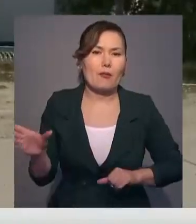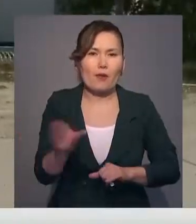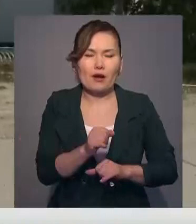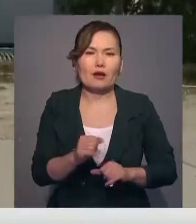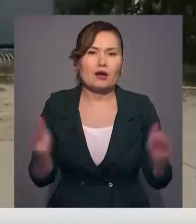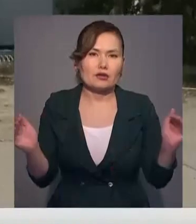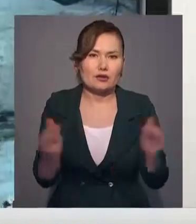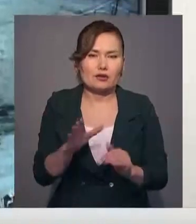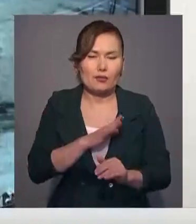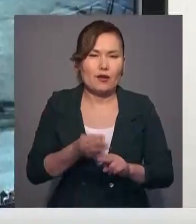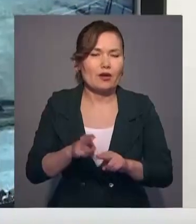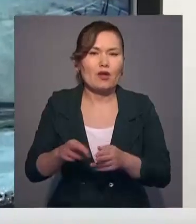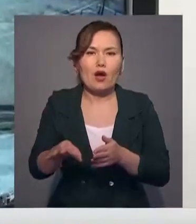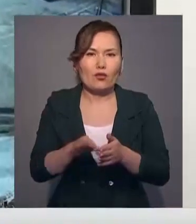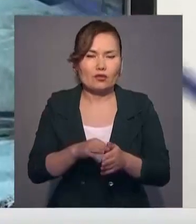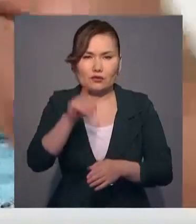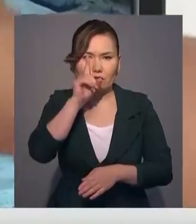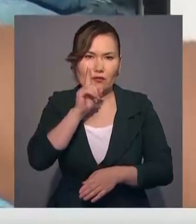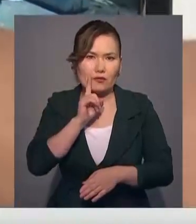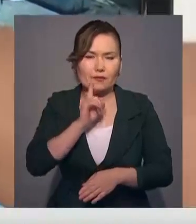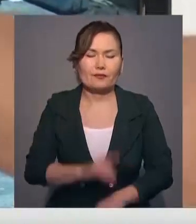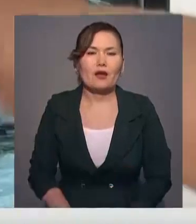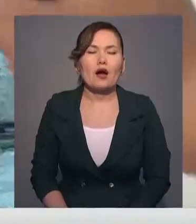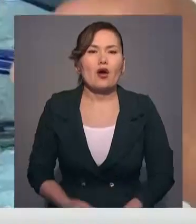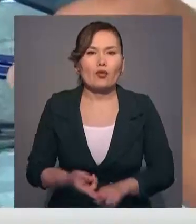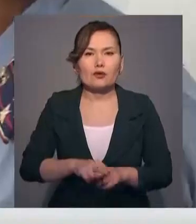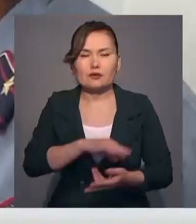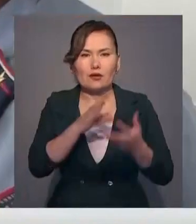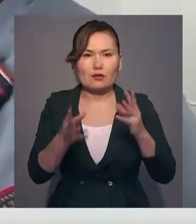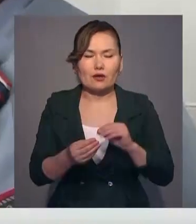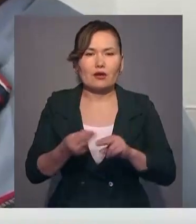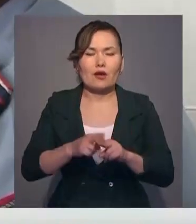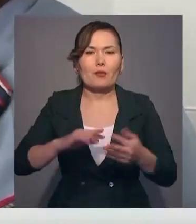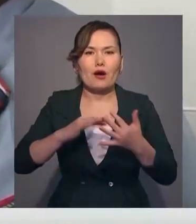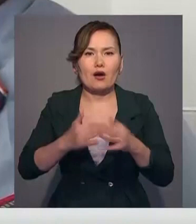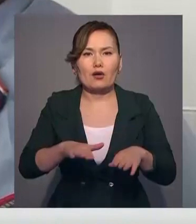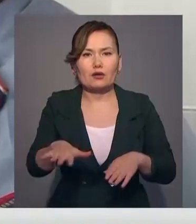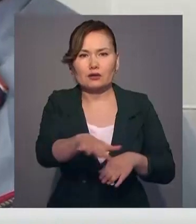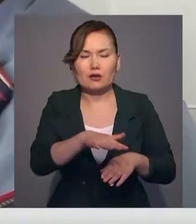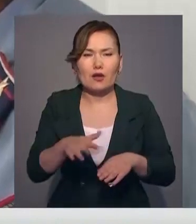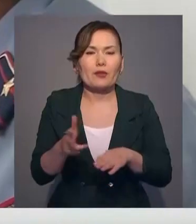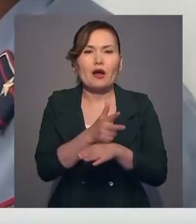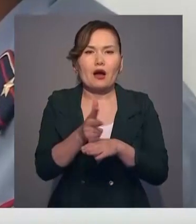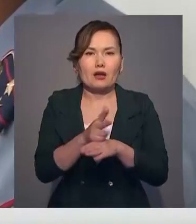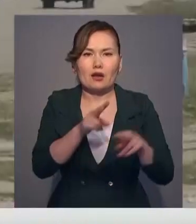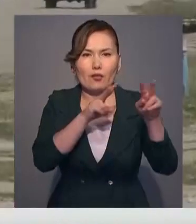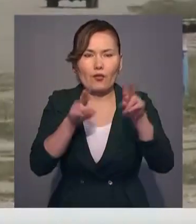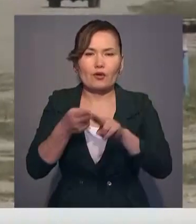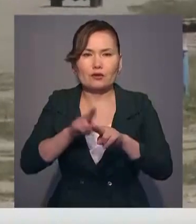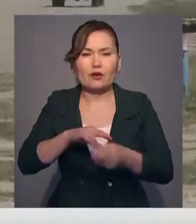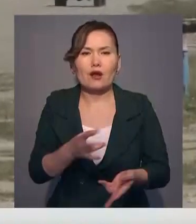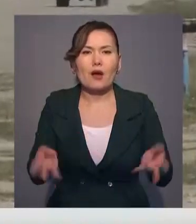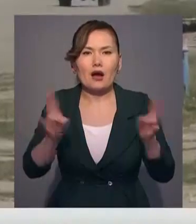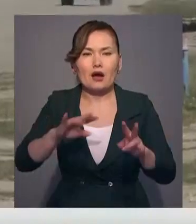қолымызды ұзартқаны рас. Қашықтықтан бақылау құралдарын көршілес аудандағы Ұрымқай ауылынан да көруге болады. Тәртіп сақшылары жуығырада қалған